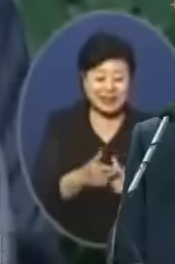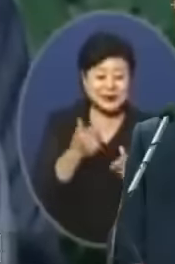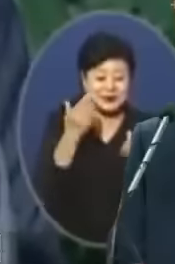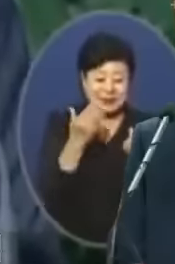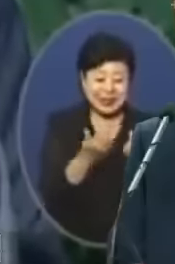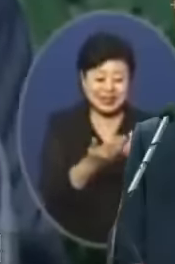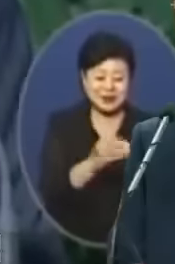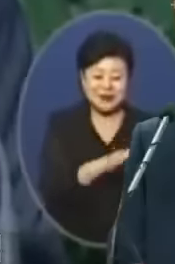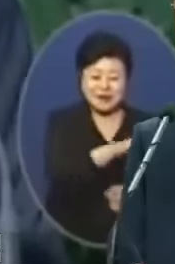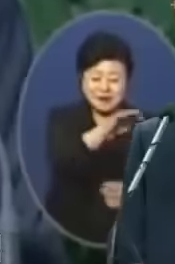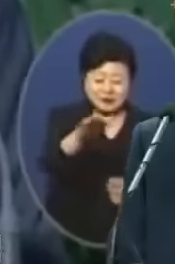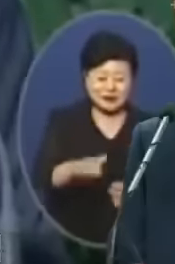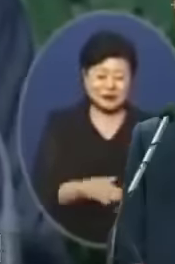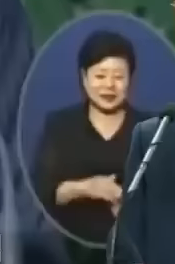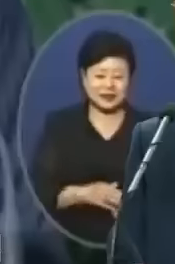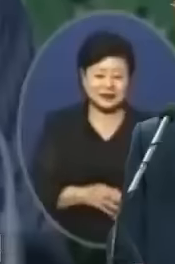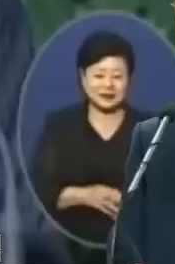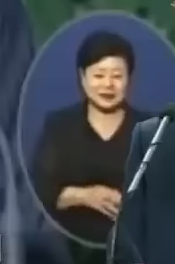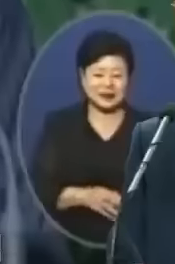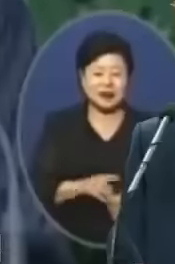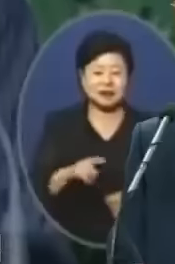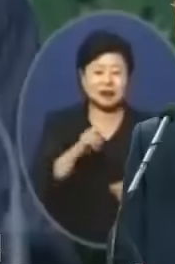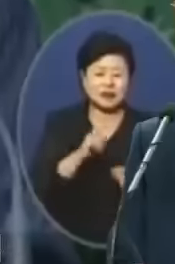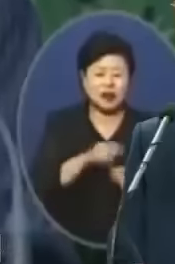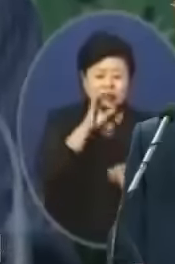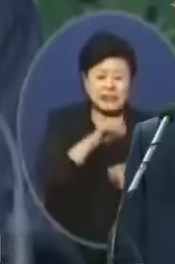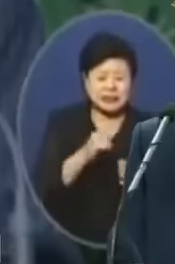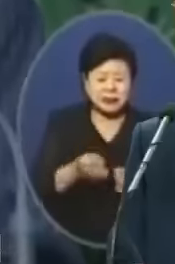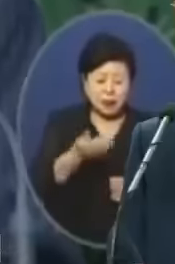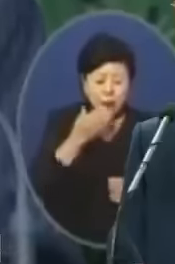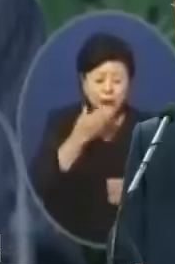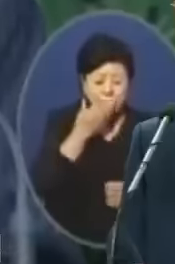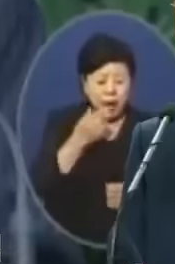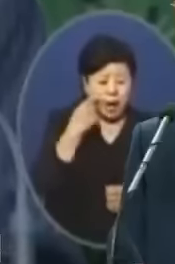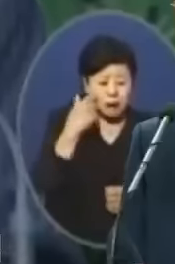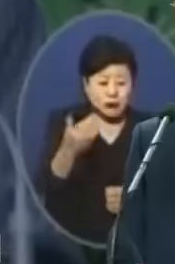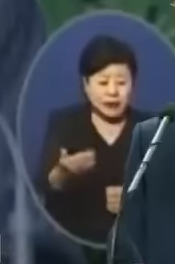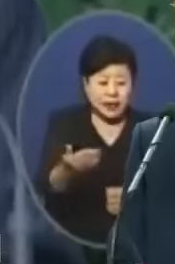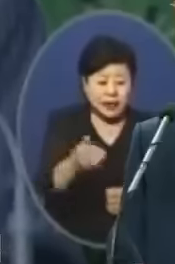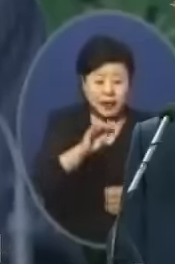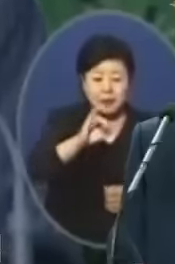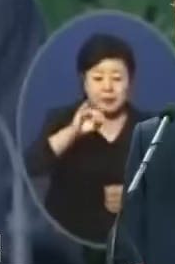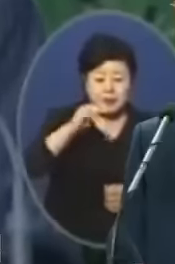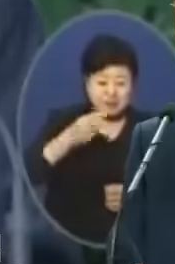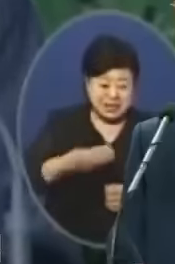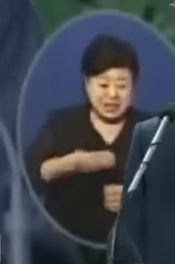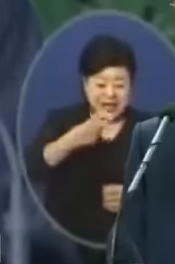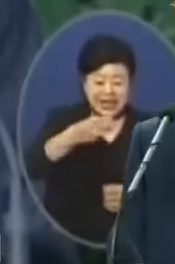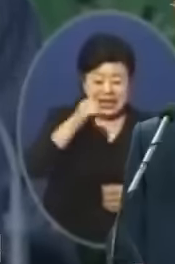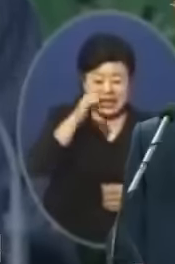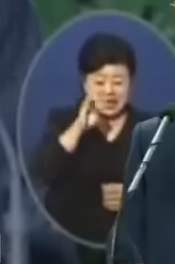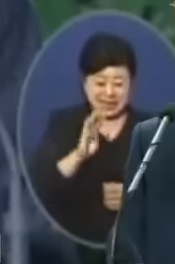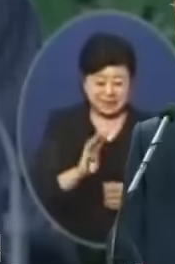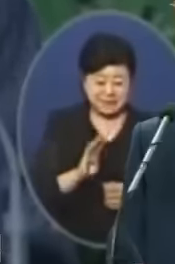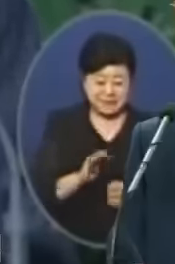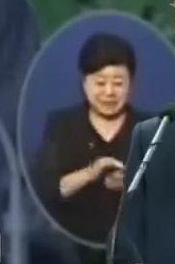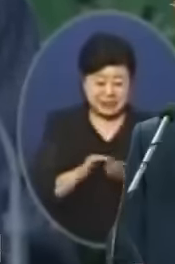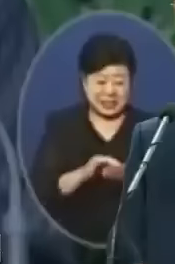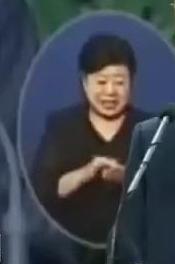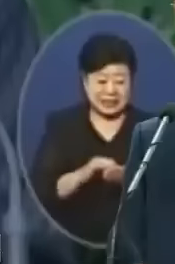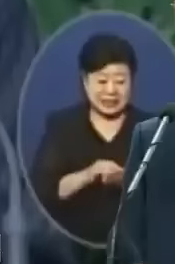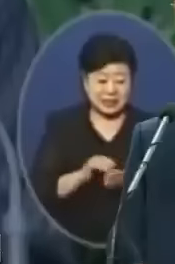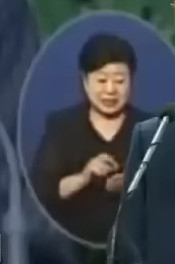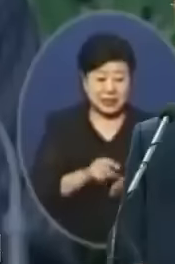예수님께서 우리가 어디서 떡을 사서 사람들을 먹이겠냐고 물으니까 빌립은 계산할 시간도